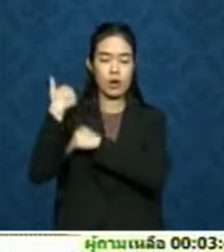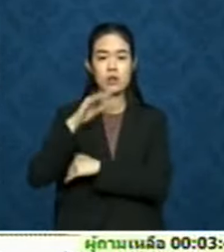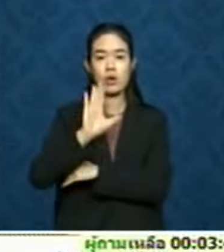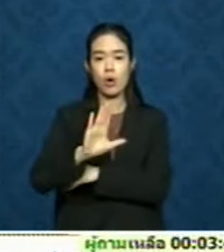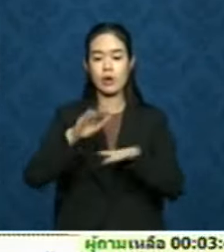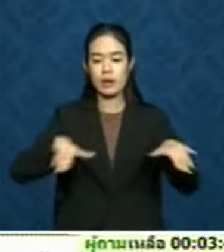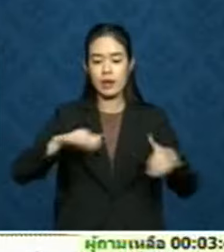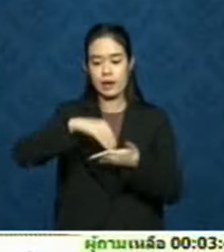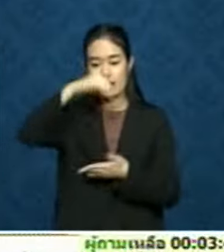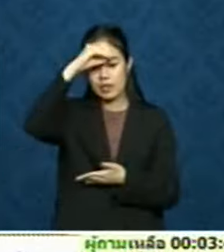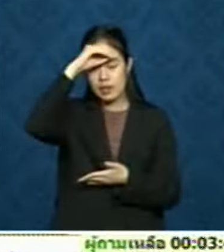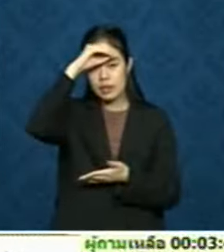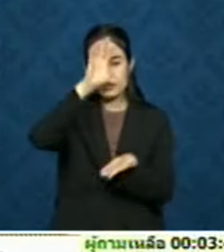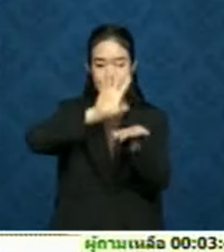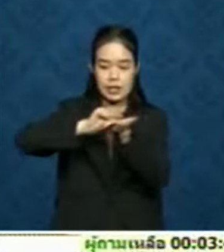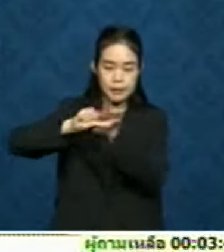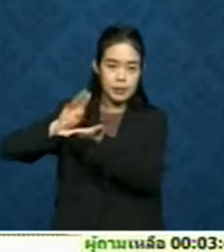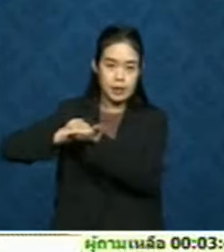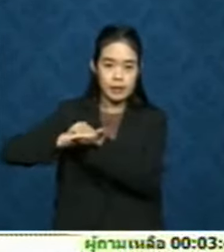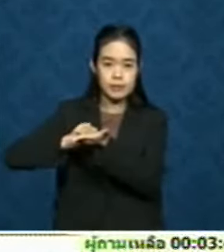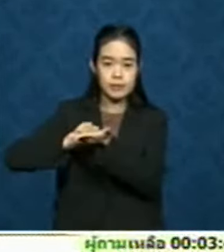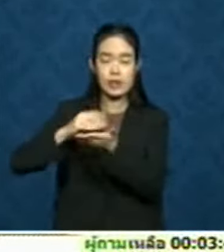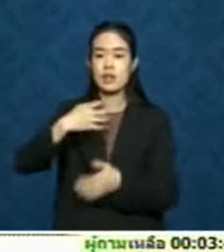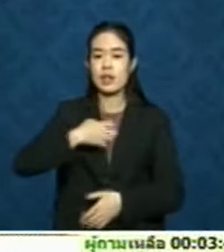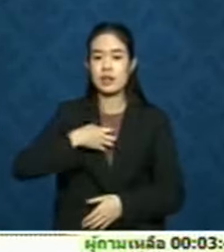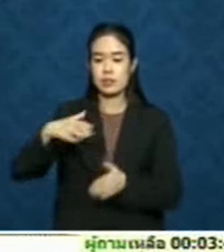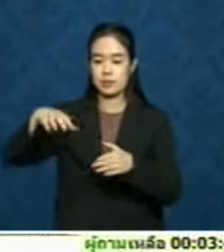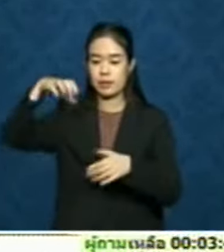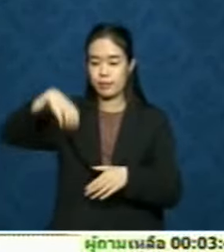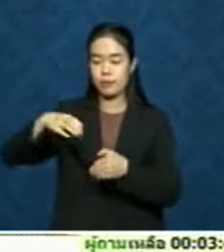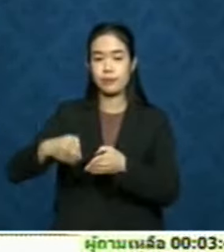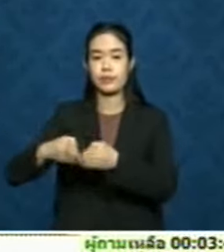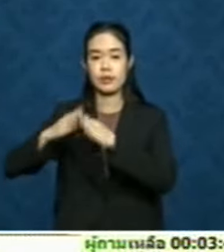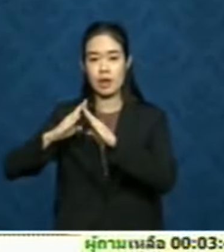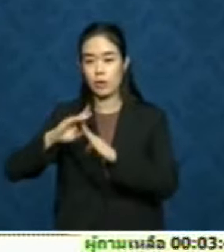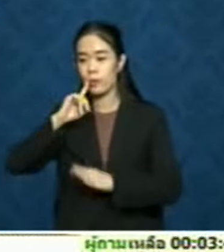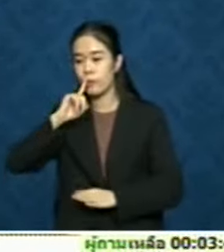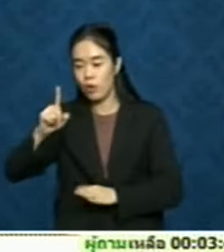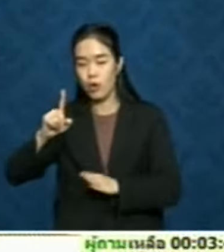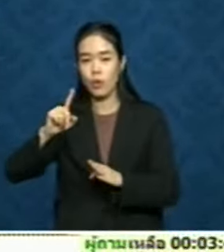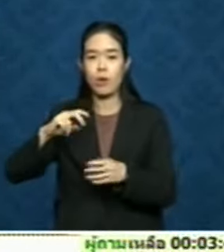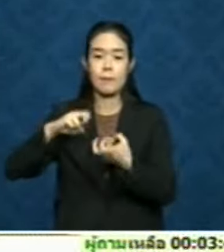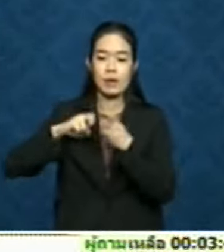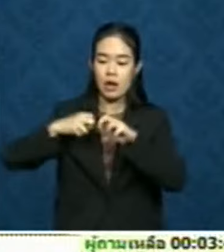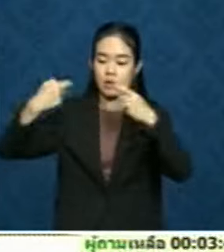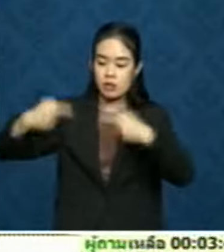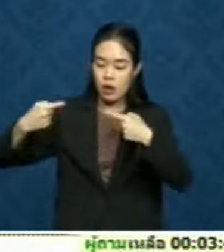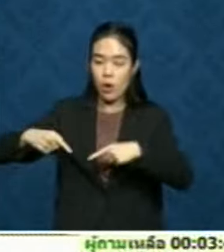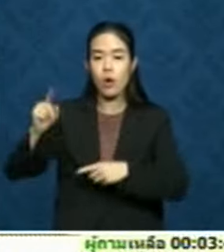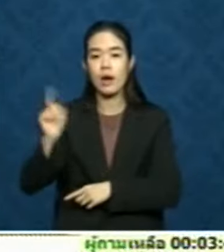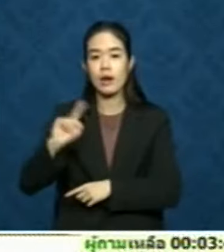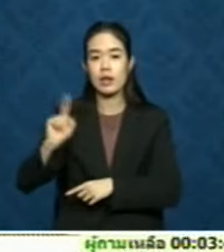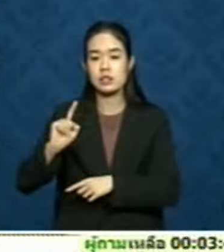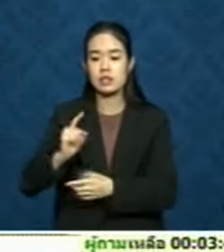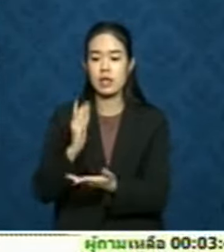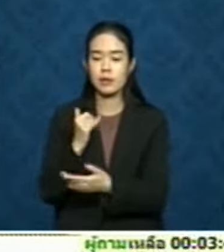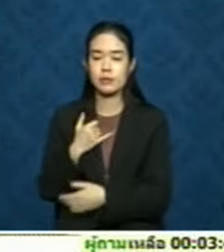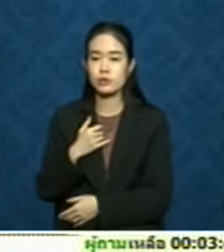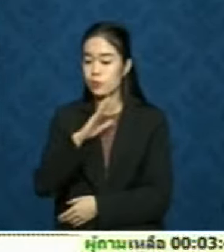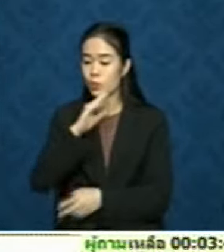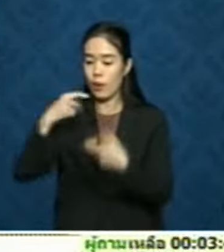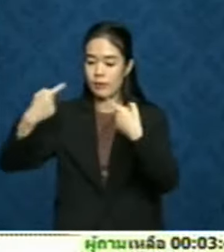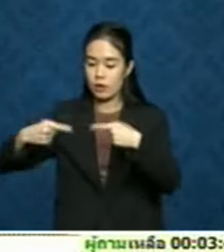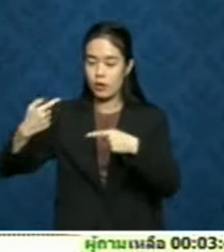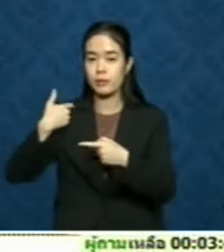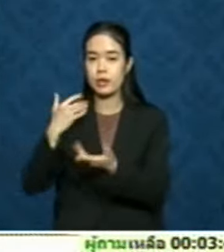ทะเลาะวิวาทในอนาคตตั้งศูนย์รับแจ้งเหตุนะครับและเฝ้าระวังระงับเหตุร้ายในสถาบันนะครับ